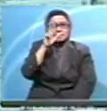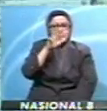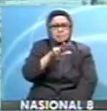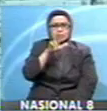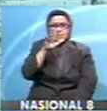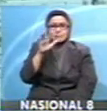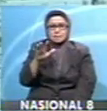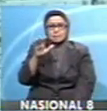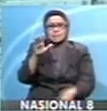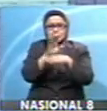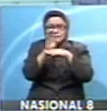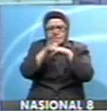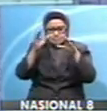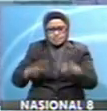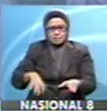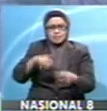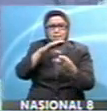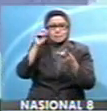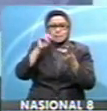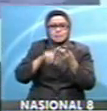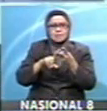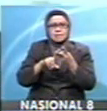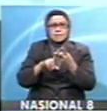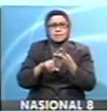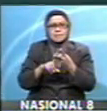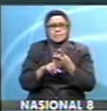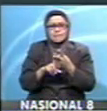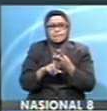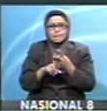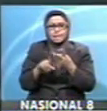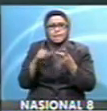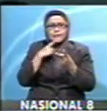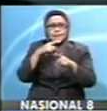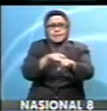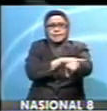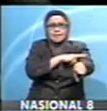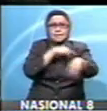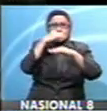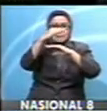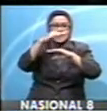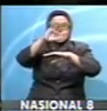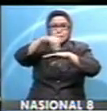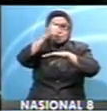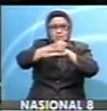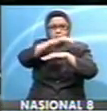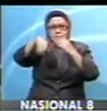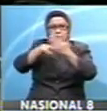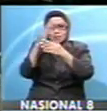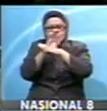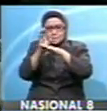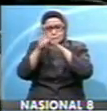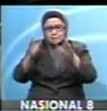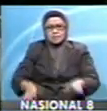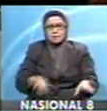termasuk ruang pejabat koperasi pekan Rabu berhad pemilik asal bangunan sepanjang pembinaan kemua peniag dipks berkenaan